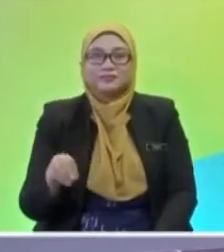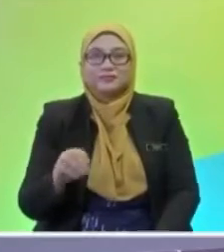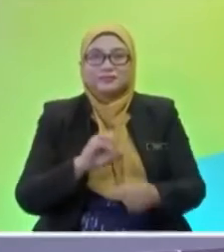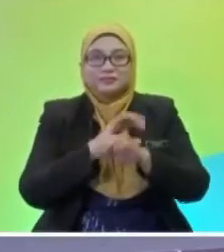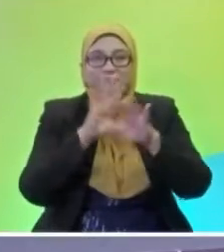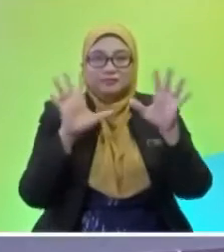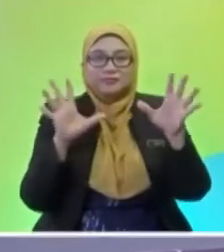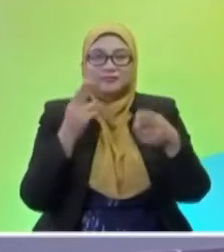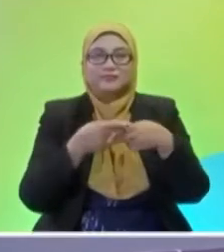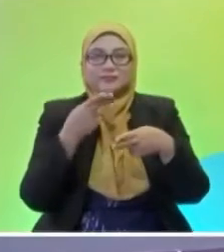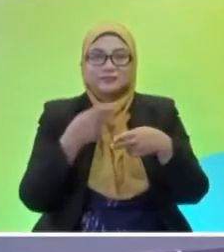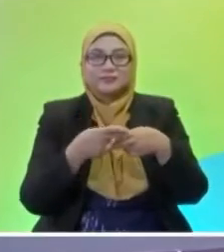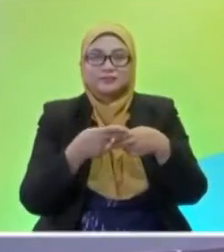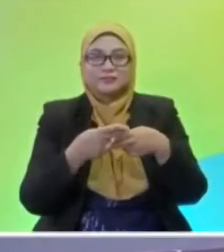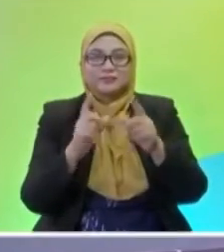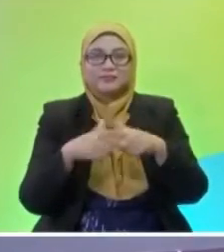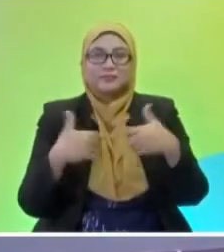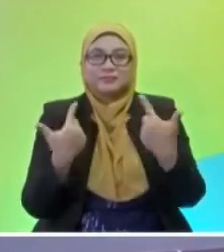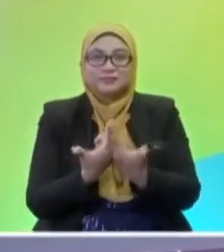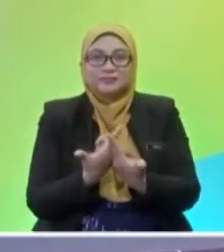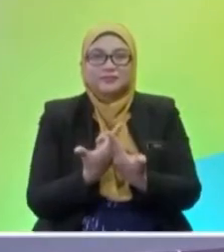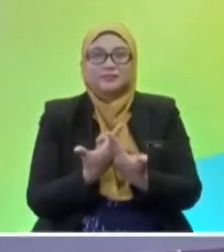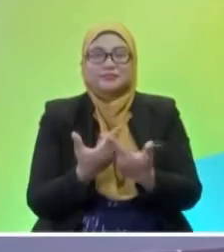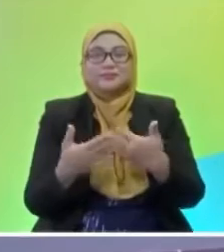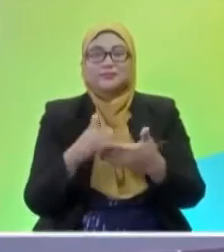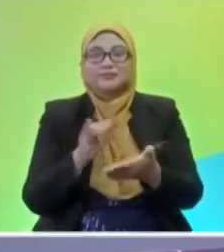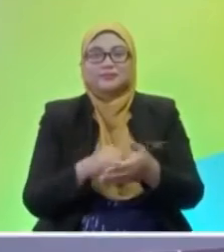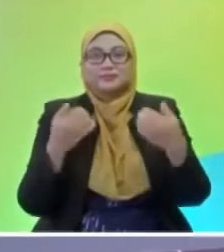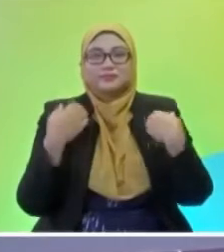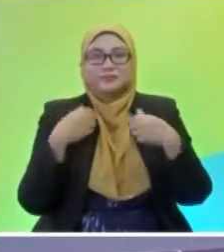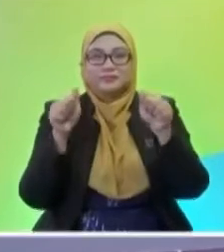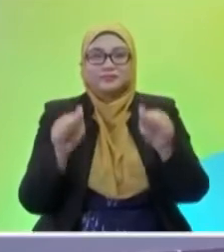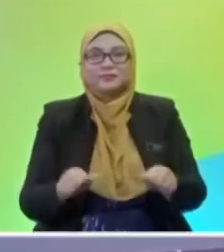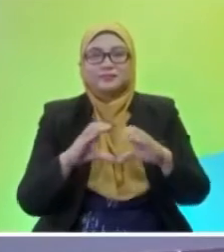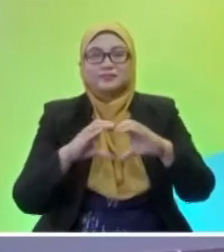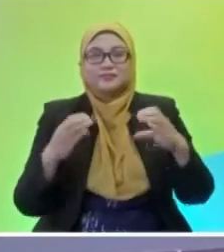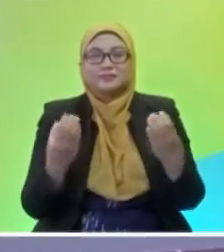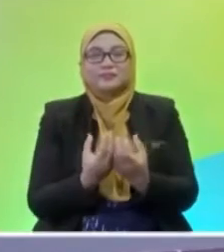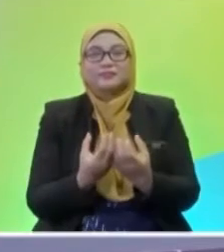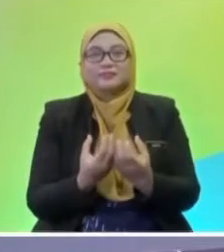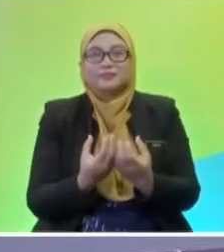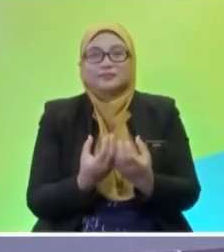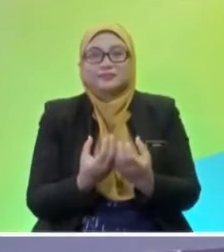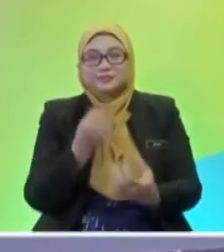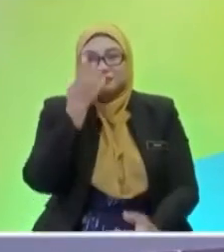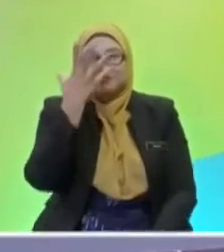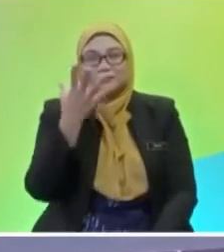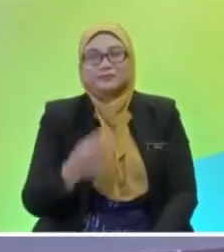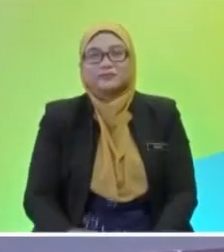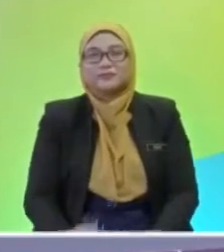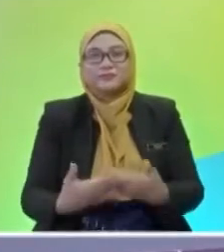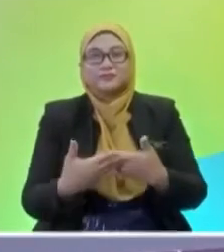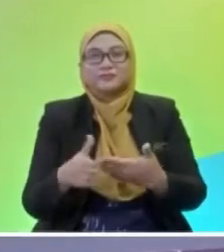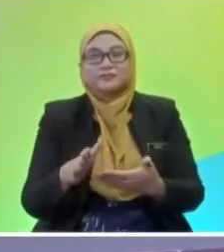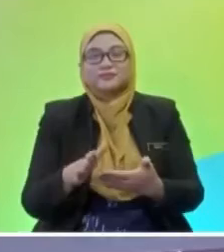contoh nama dia lah, kelas. Okey, kemudian kalau ada ahli kumpulan beritahulah pasal ahli kumpulan dia. Okey. Okey, yang seterusnya